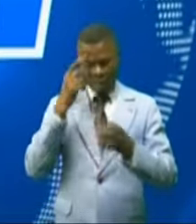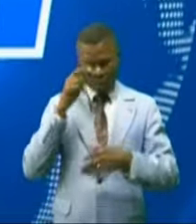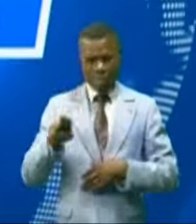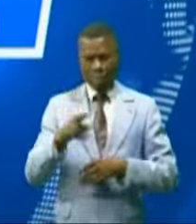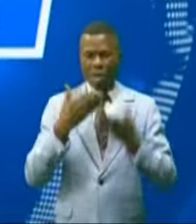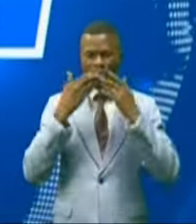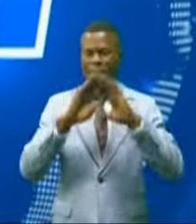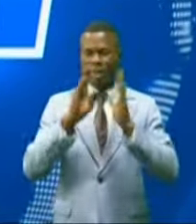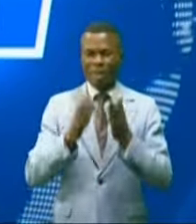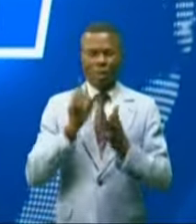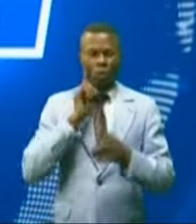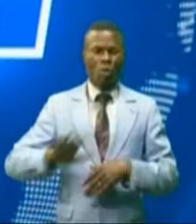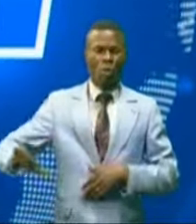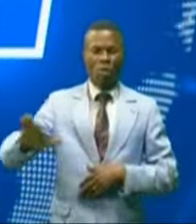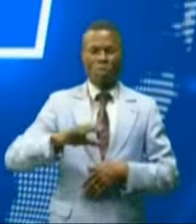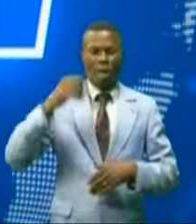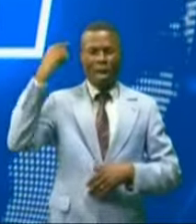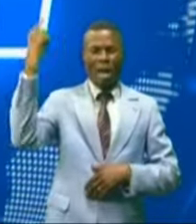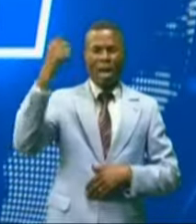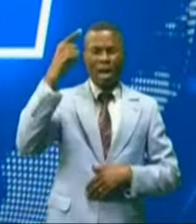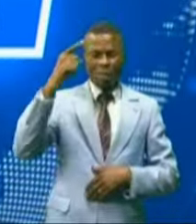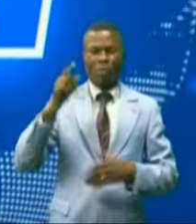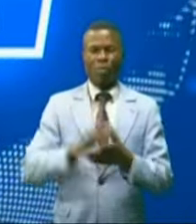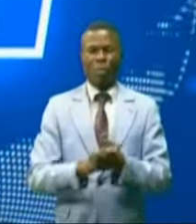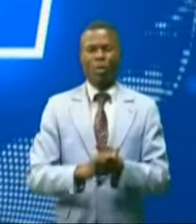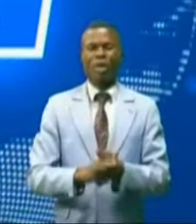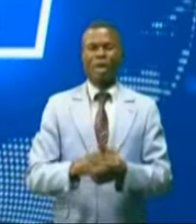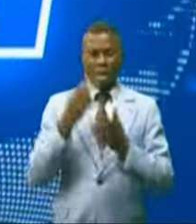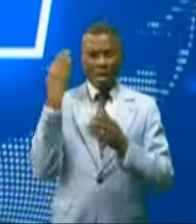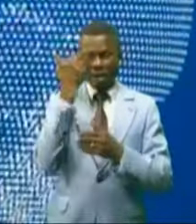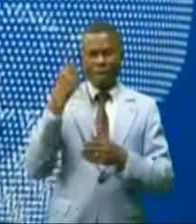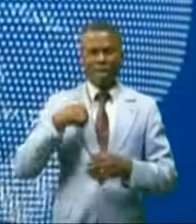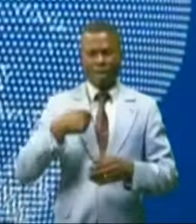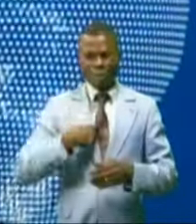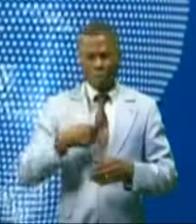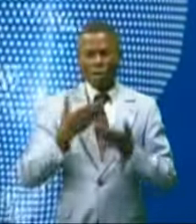de l'avoir suivi de partout à travers le monde sur la RTNC. Suzingo Ichibui revient.